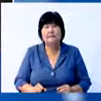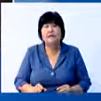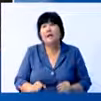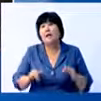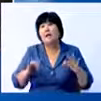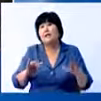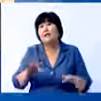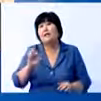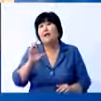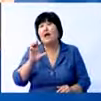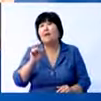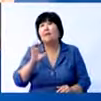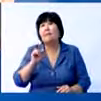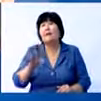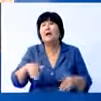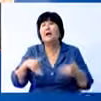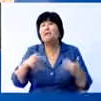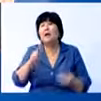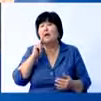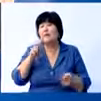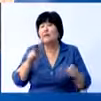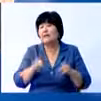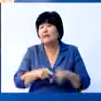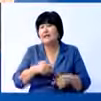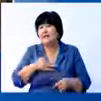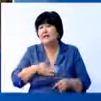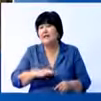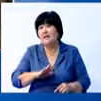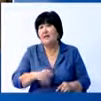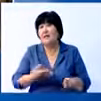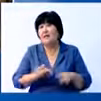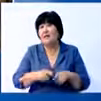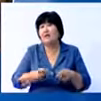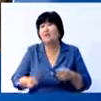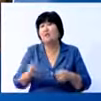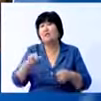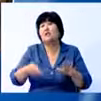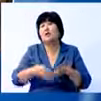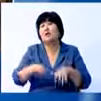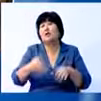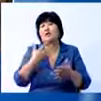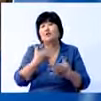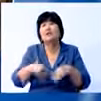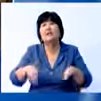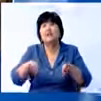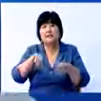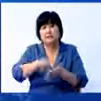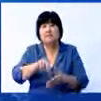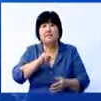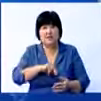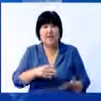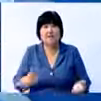Дело Сабанбаева. Молодежь выразила резкое неприятие таким проявлением коррупции в своих рядах.